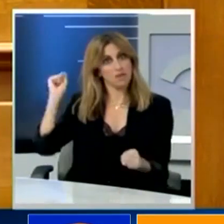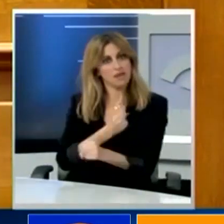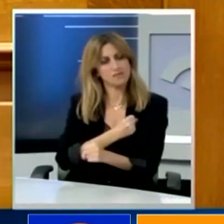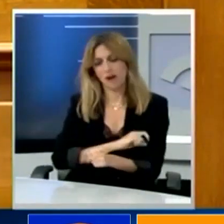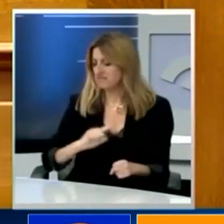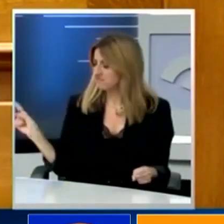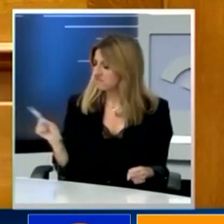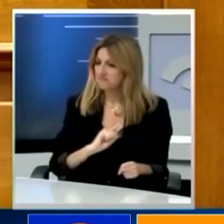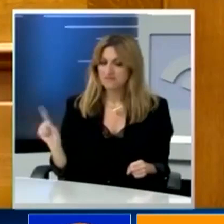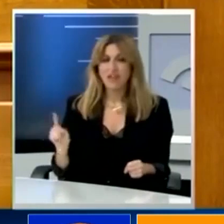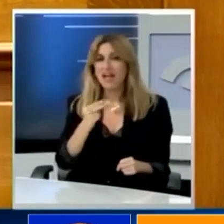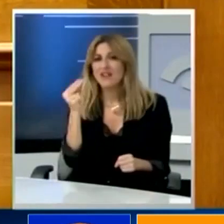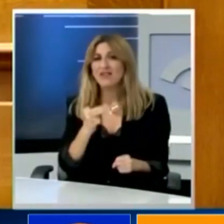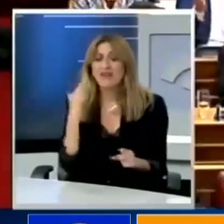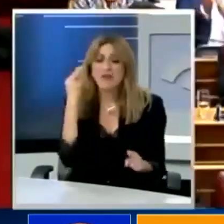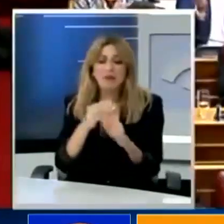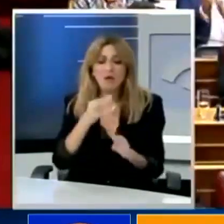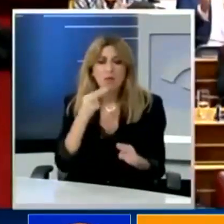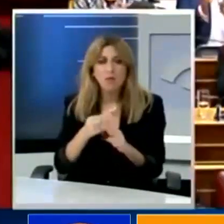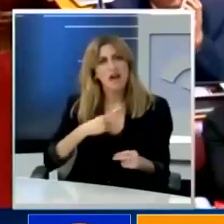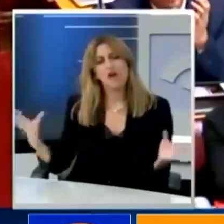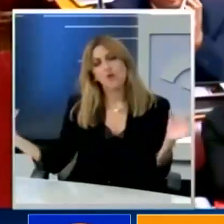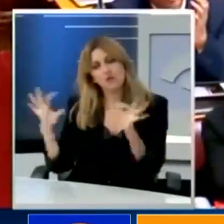ήταν αρχηγός της αξιωματικής αντιπολίτευσης.